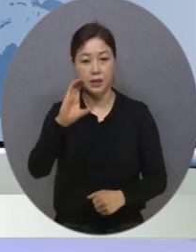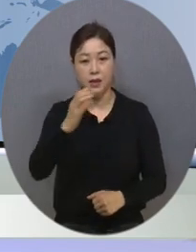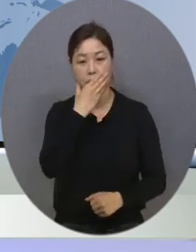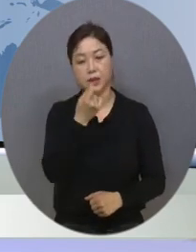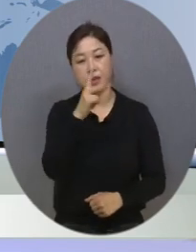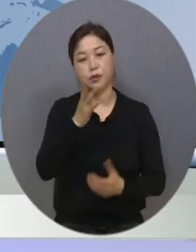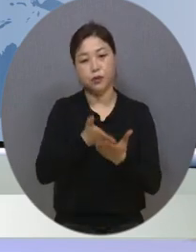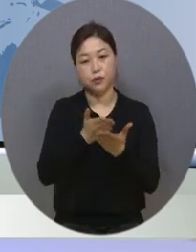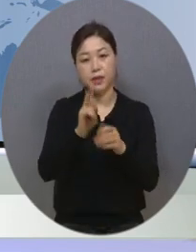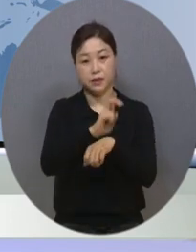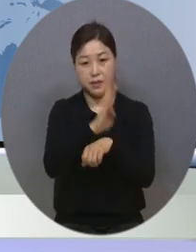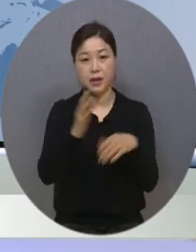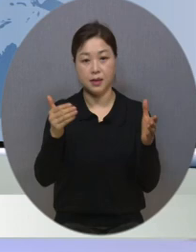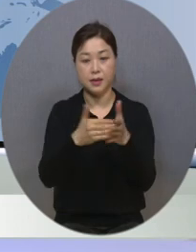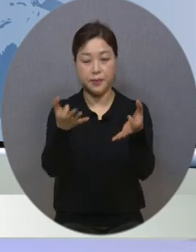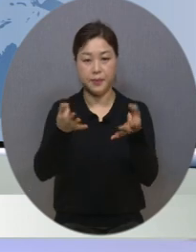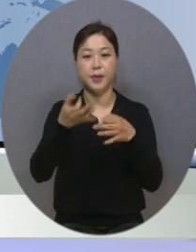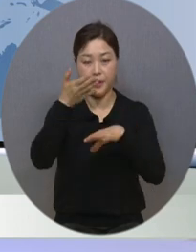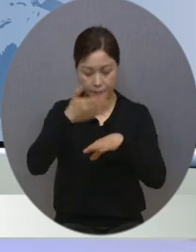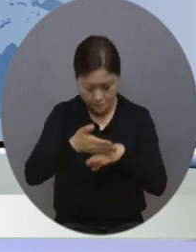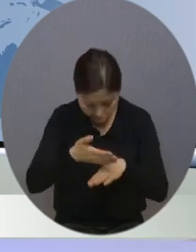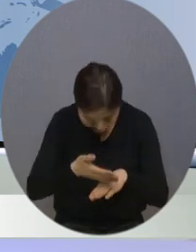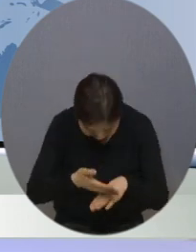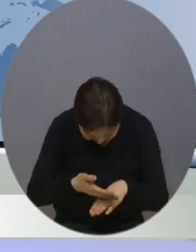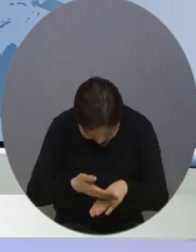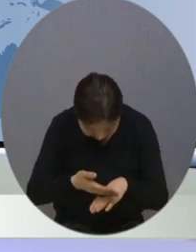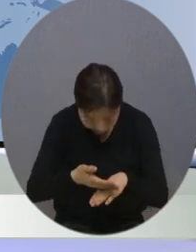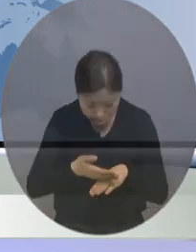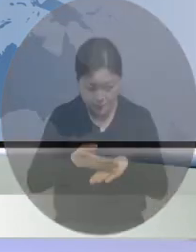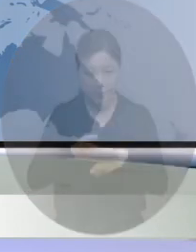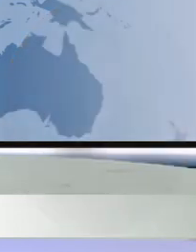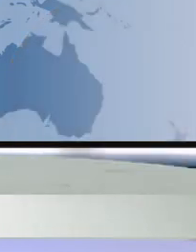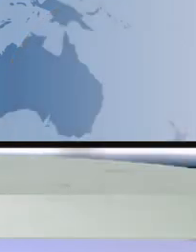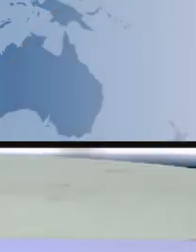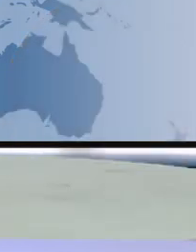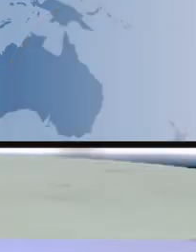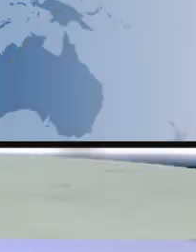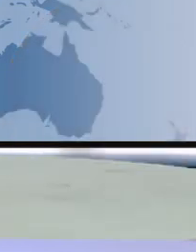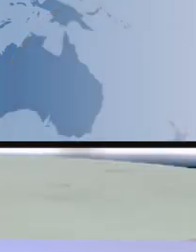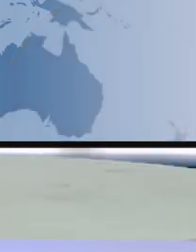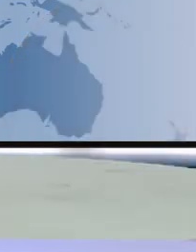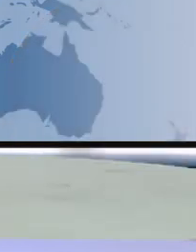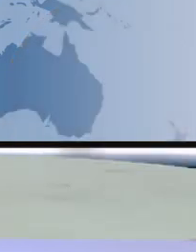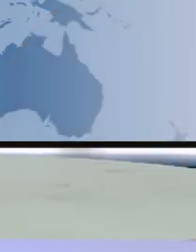뉴스 24를 마칩니다. 시청해주신 여러분 고맙습니다.